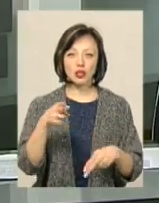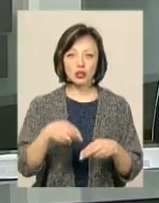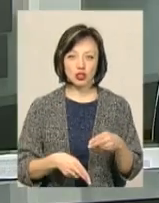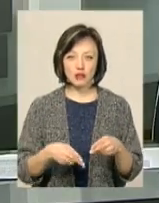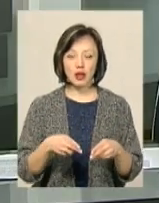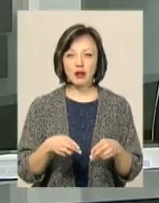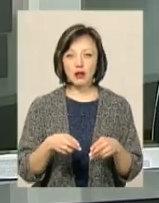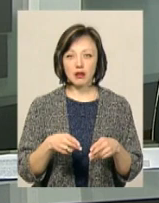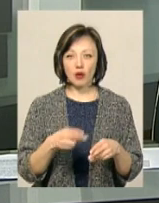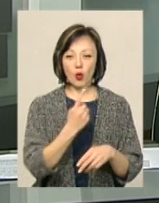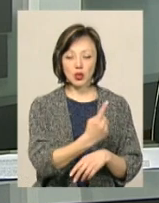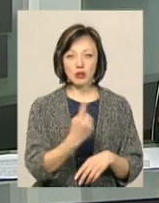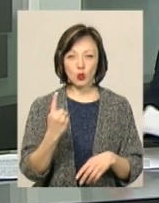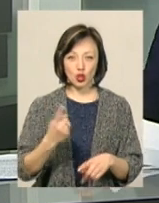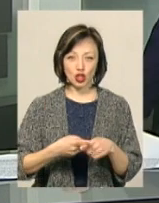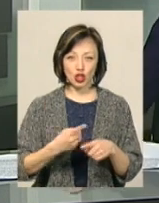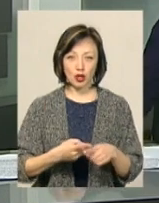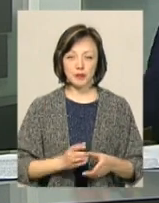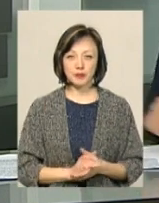завершився рівним рахунком 1-1.